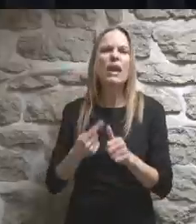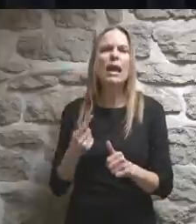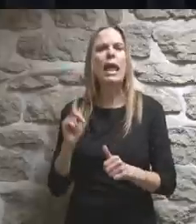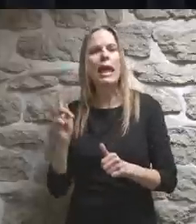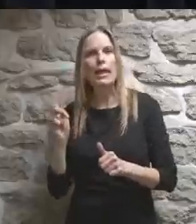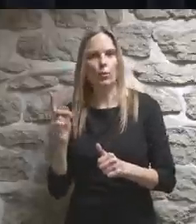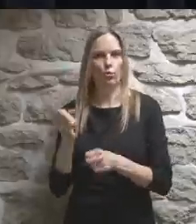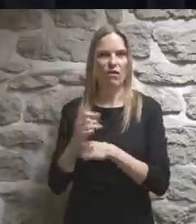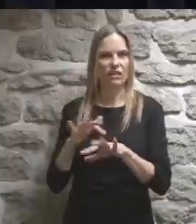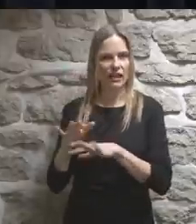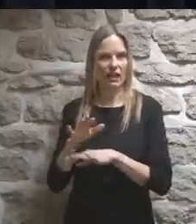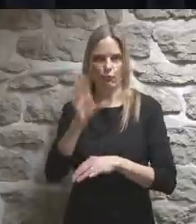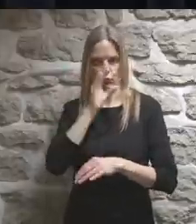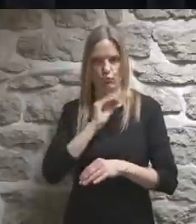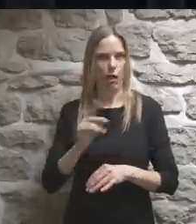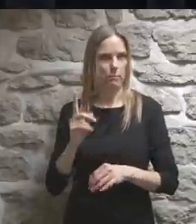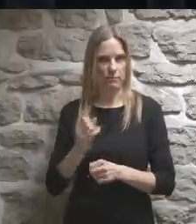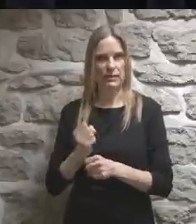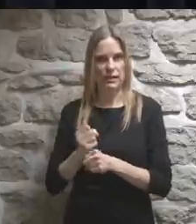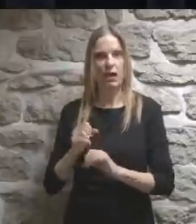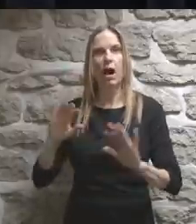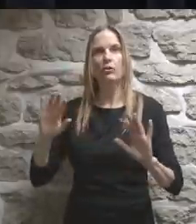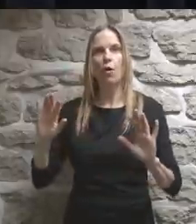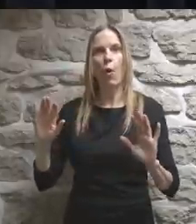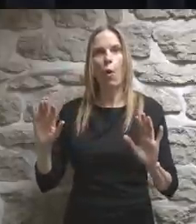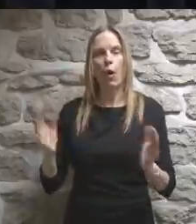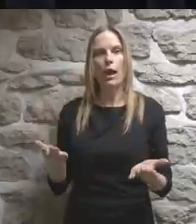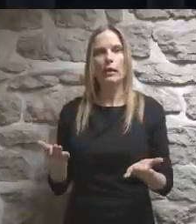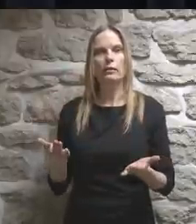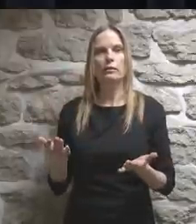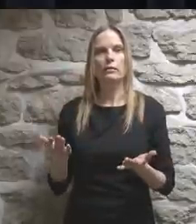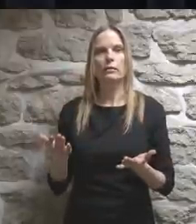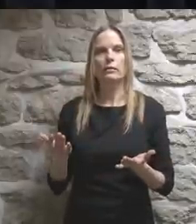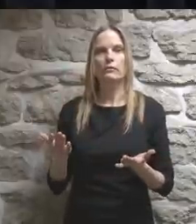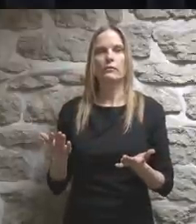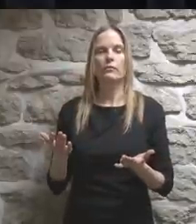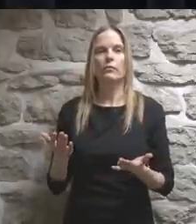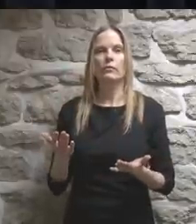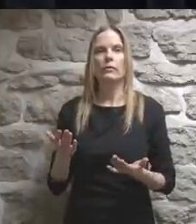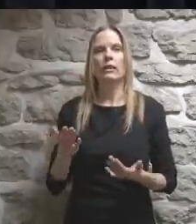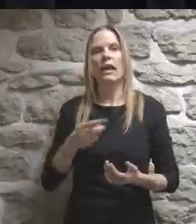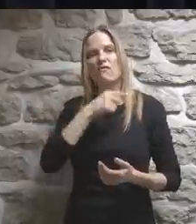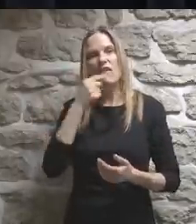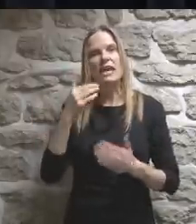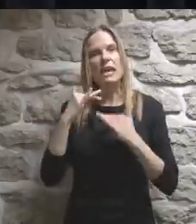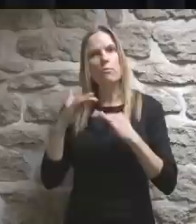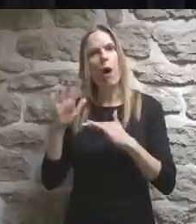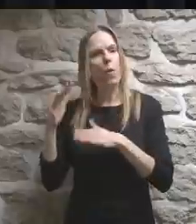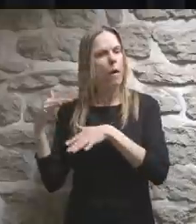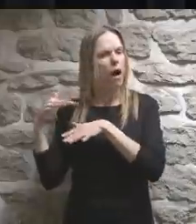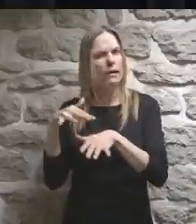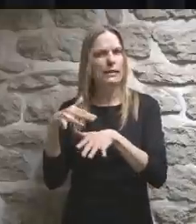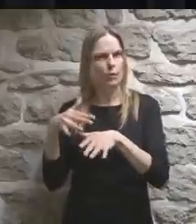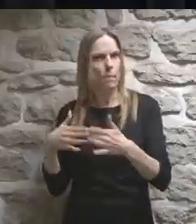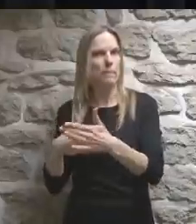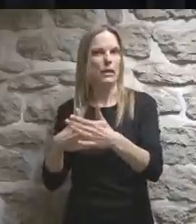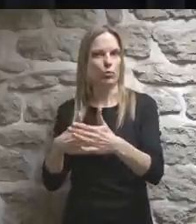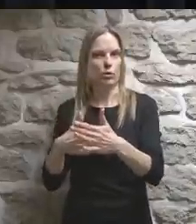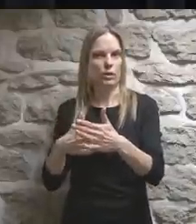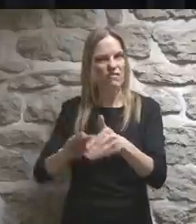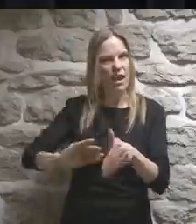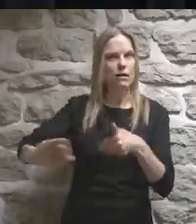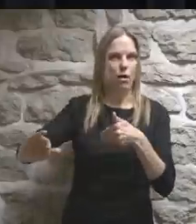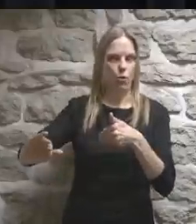me saaksime siis teha selle jaoks, et ikkagi Venemaa agressiooni pidurdada, ära